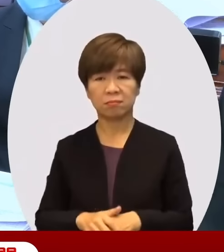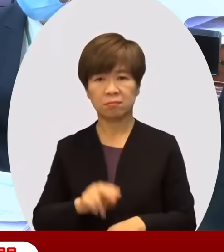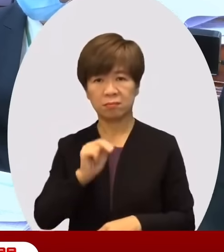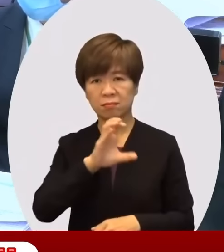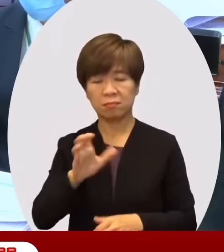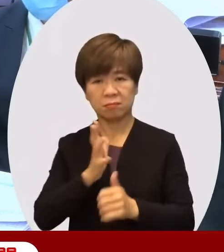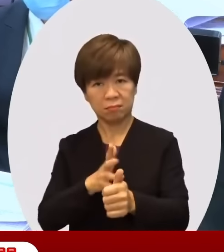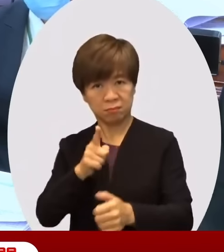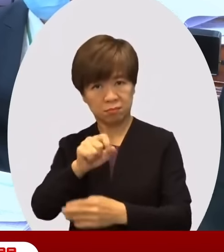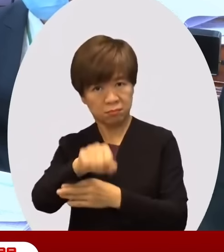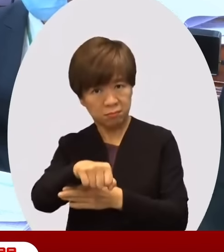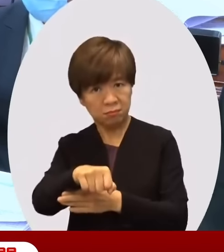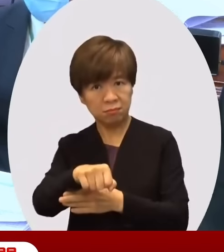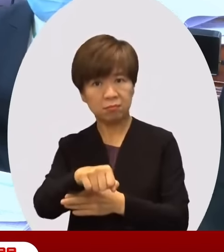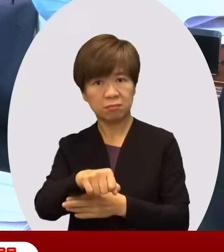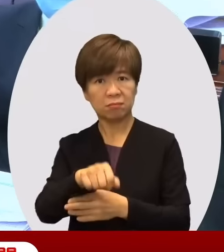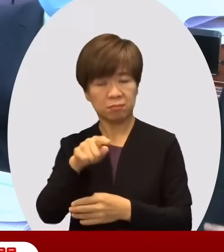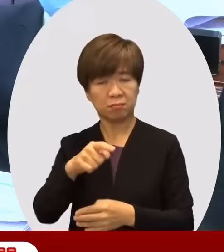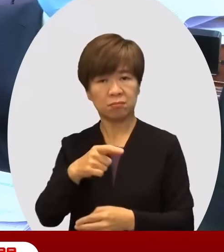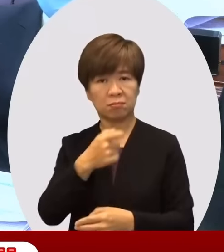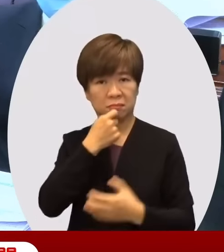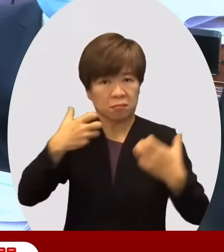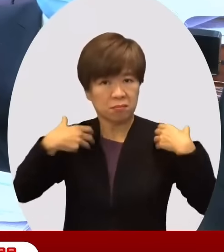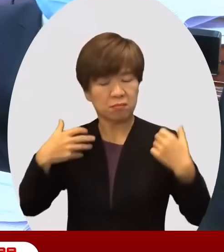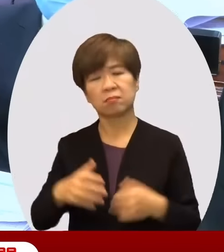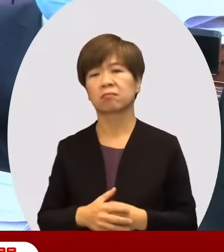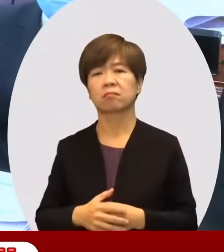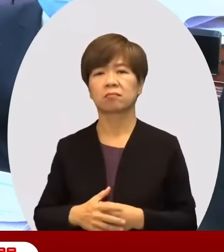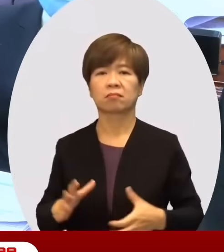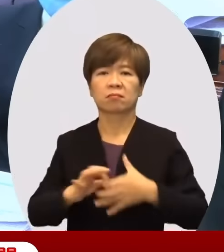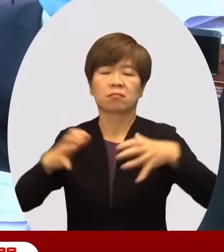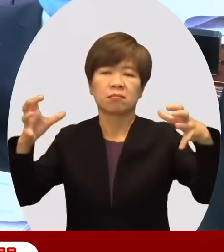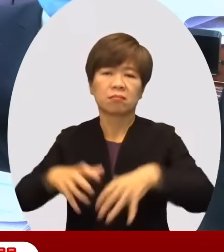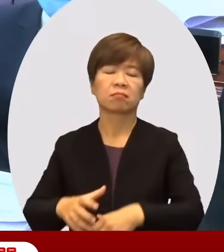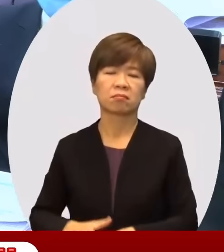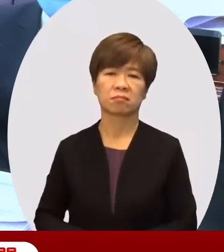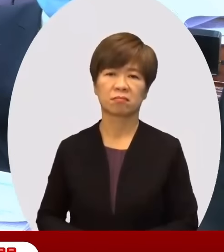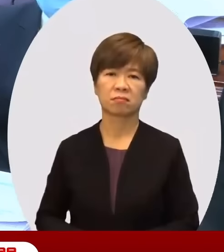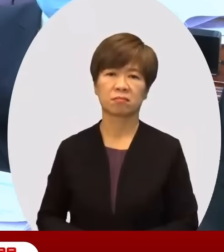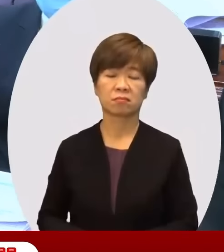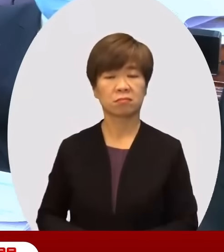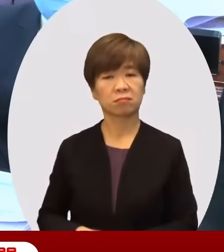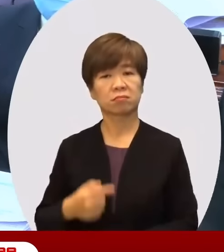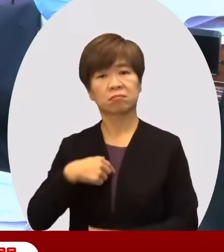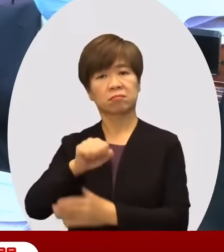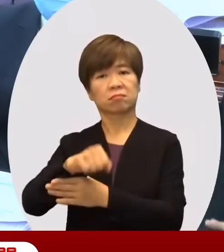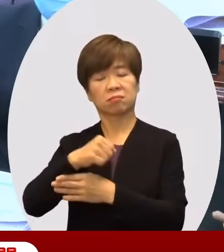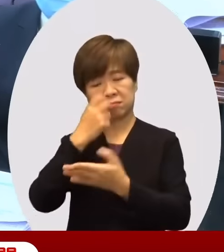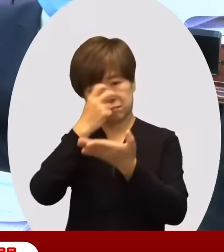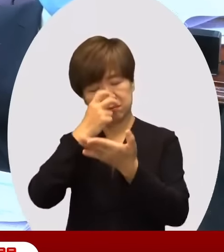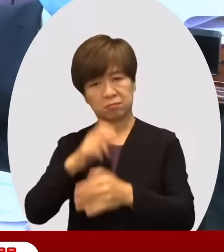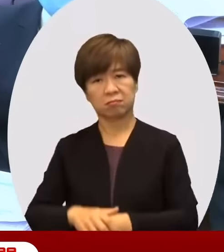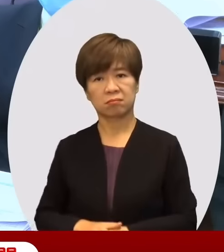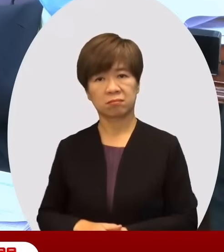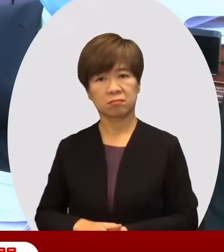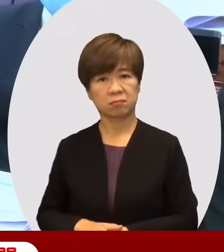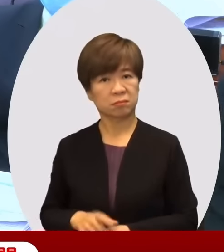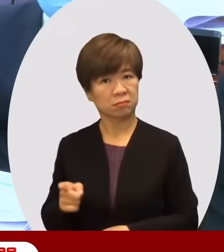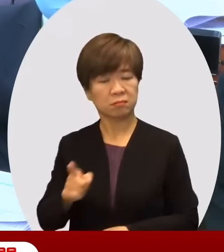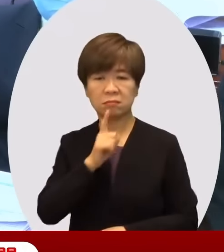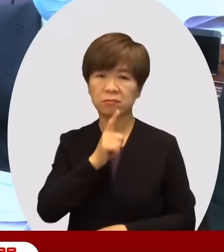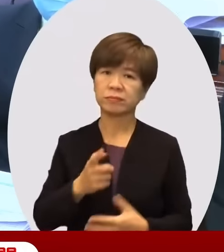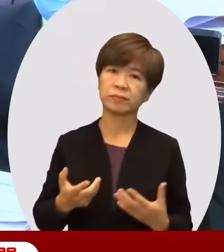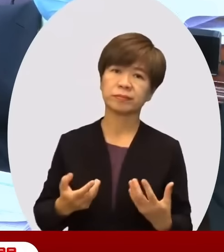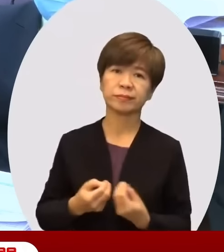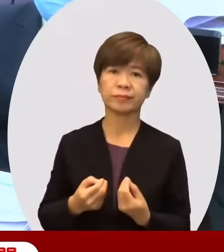说：“那你认不认？你认的，基于行政议题责任政治，那我们就来审。”然后他又说到